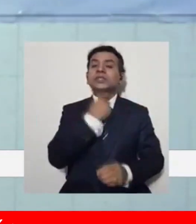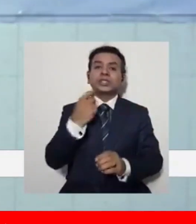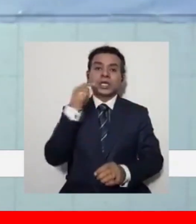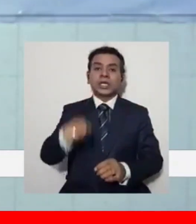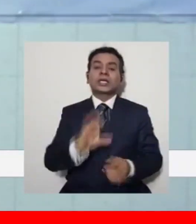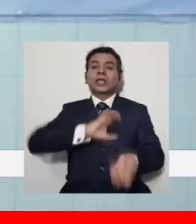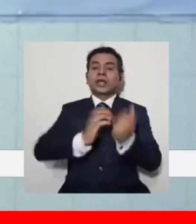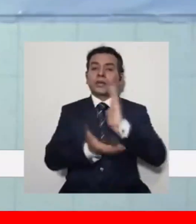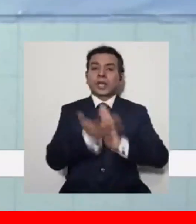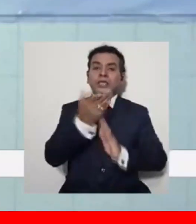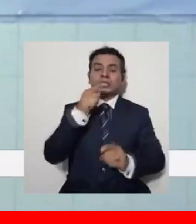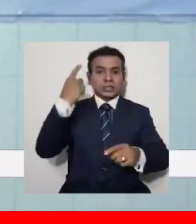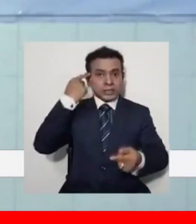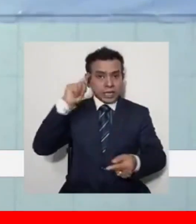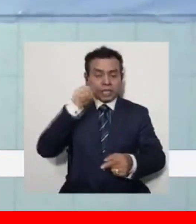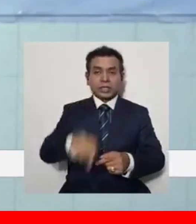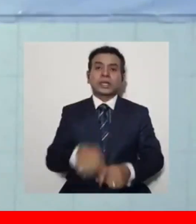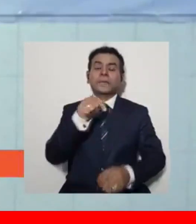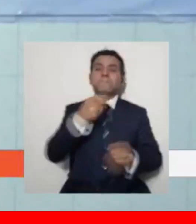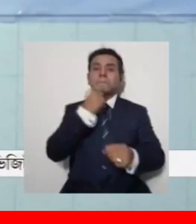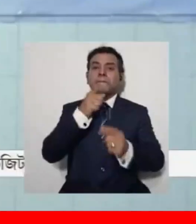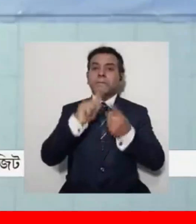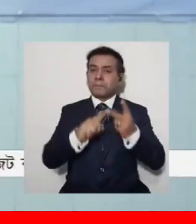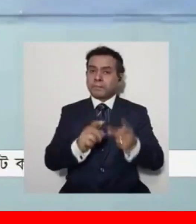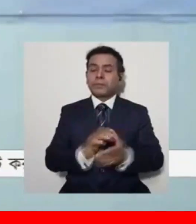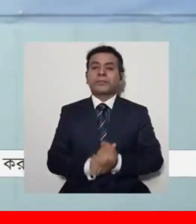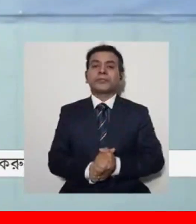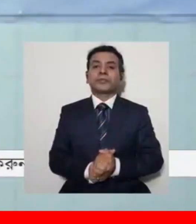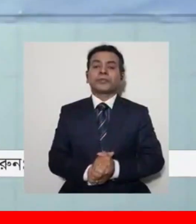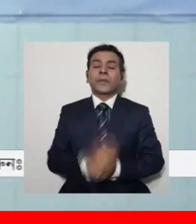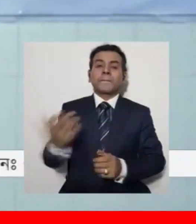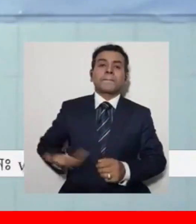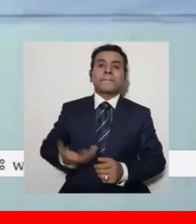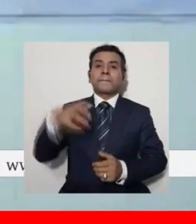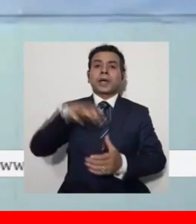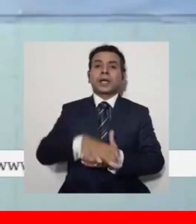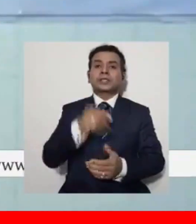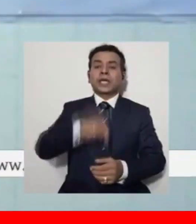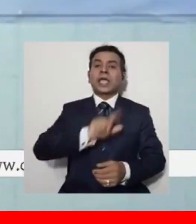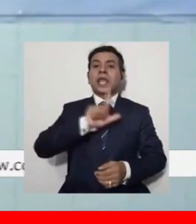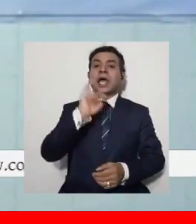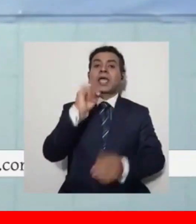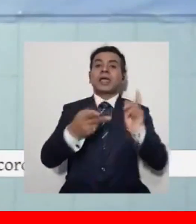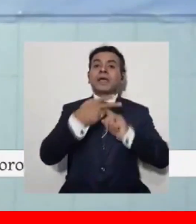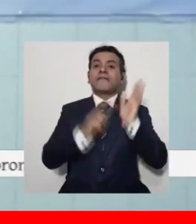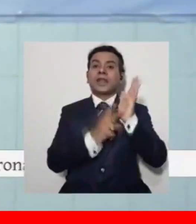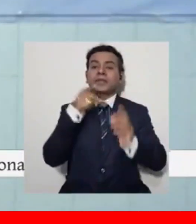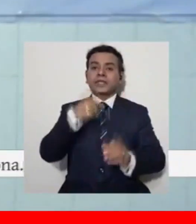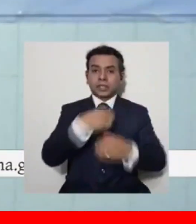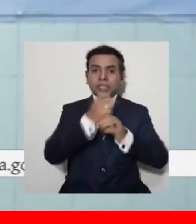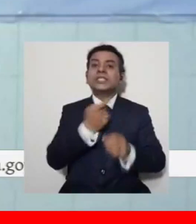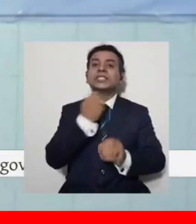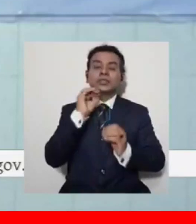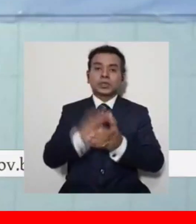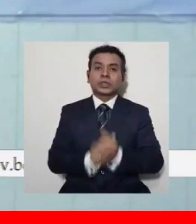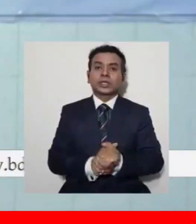5,958টি নমুনা সংগ্রহ করা হয়েছে। এর মধ্যে পরীক্ষা করা হয়েছে 5,573টি। নতুন জাতের নমুনা পরীক্ষা করা হয়েছে, তাদের